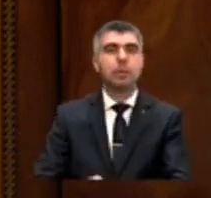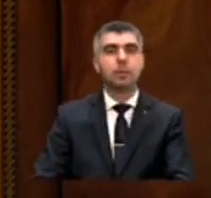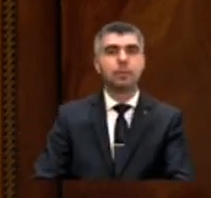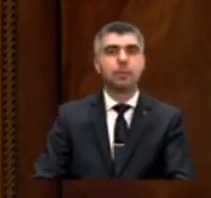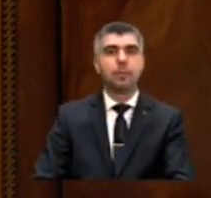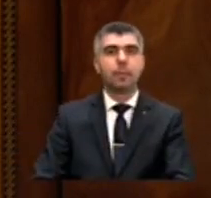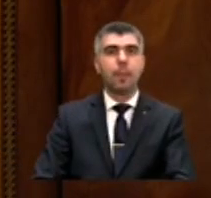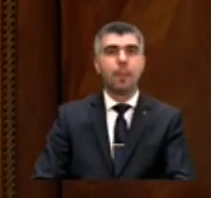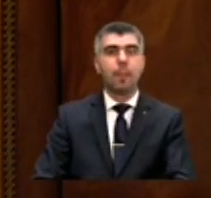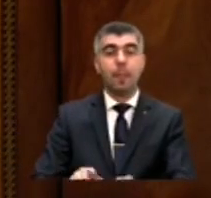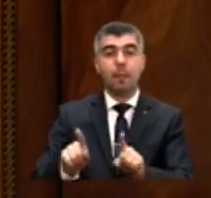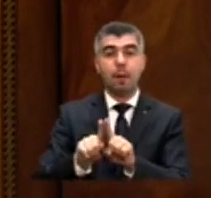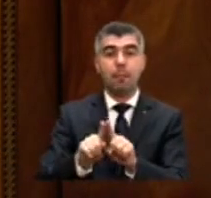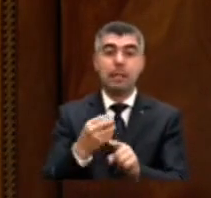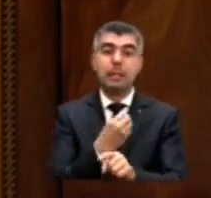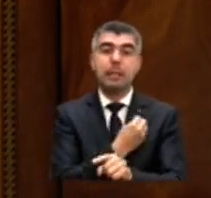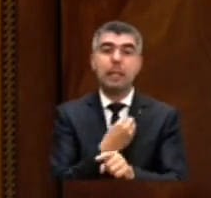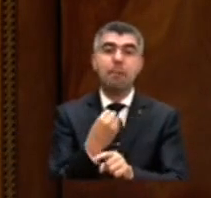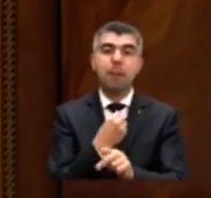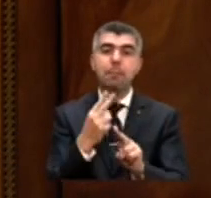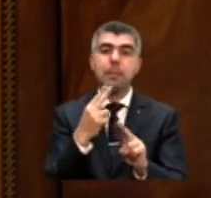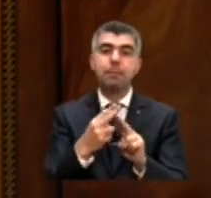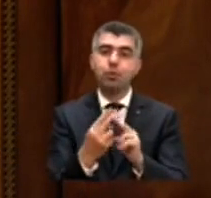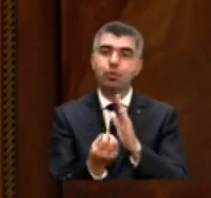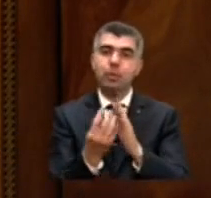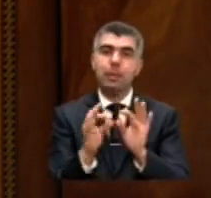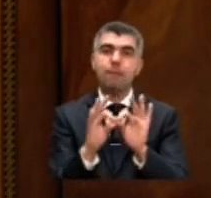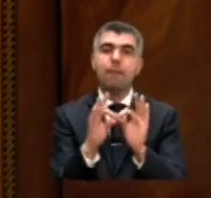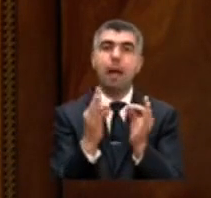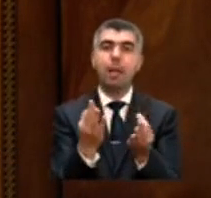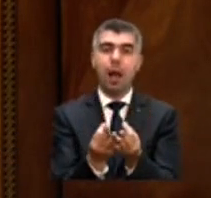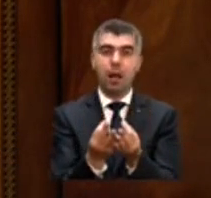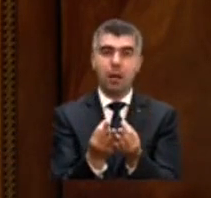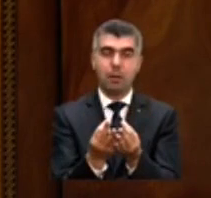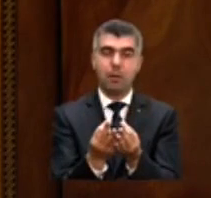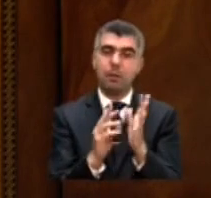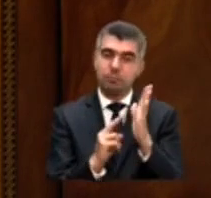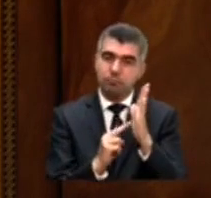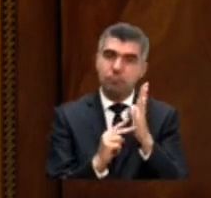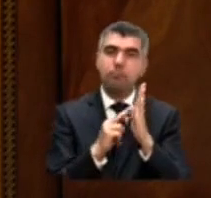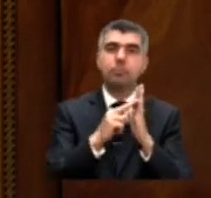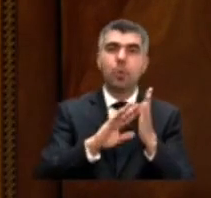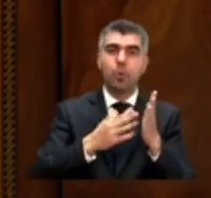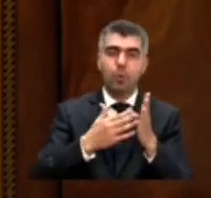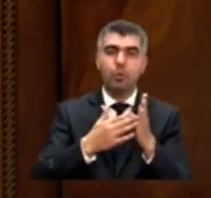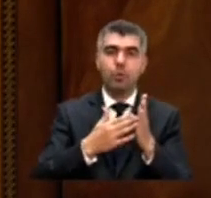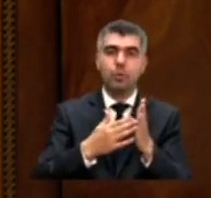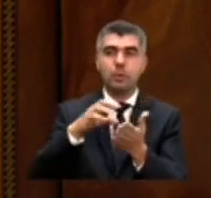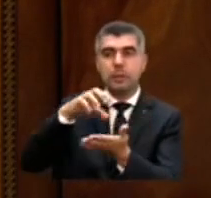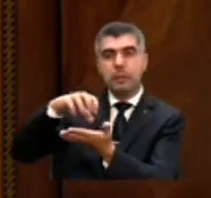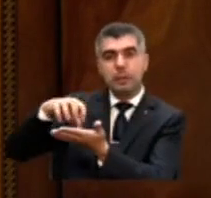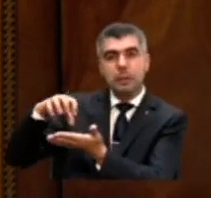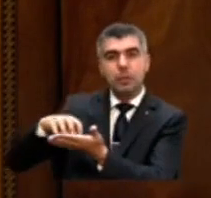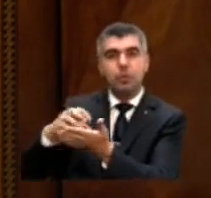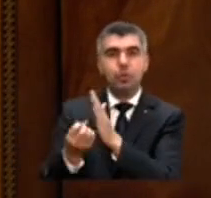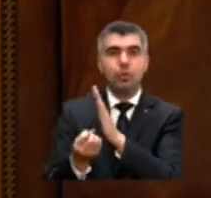وتعميم طب الأسر على نحو تدريجي، وتعزيز المراكز الصحية